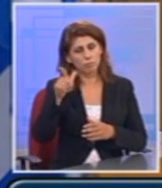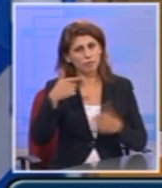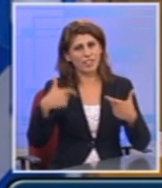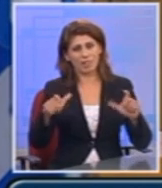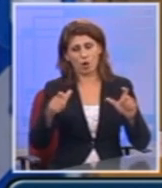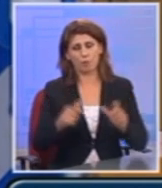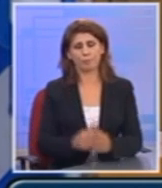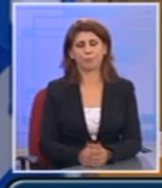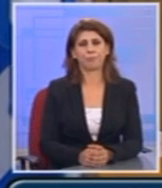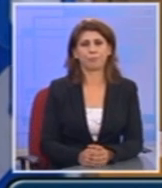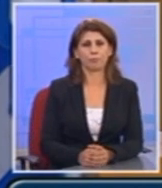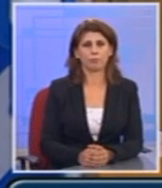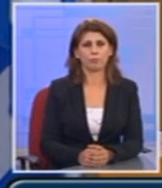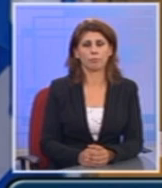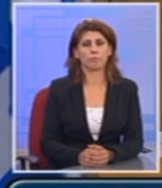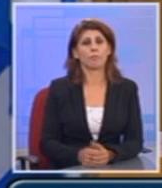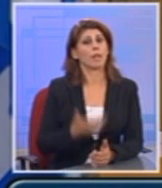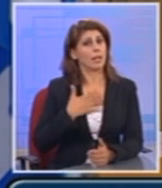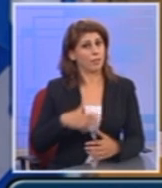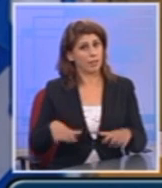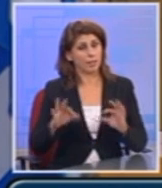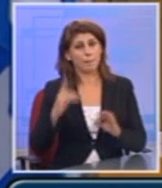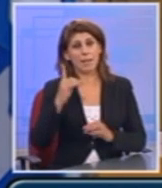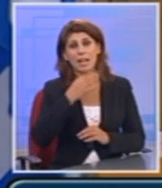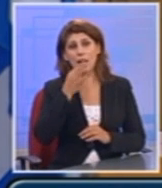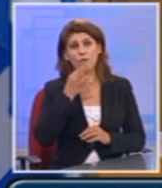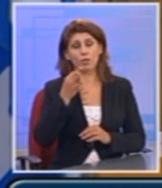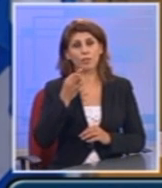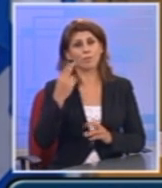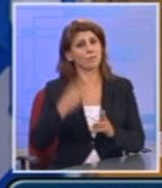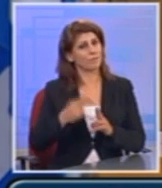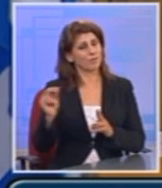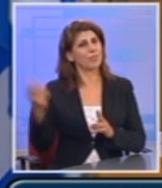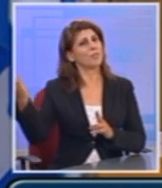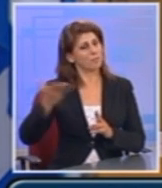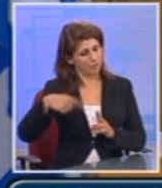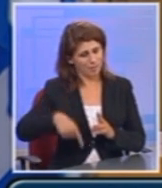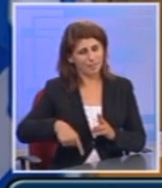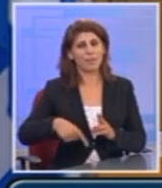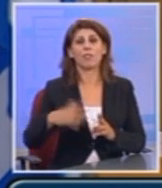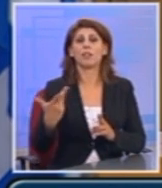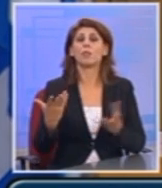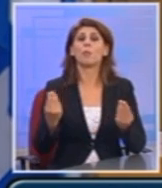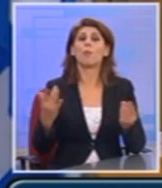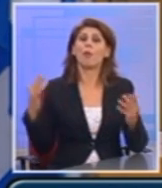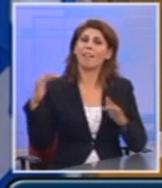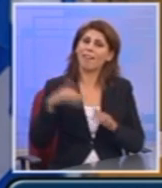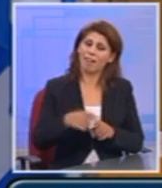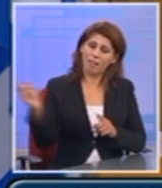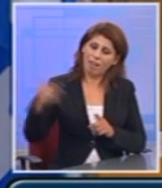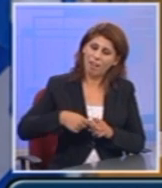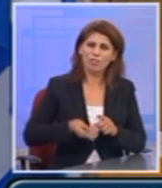μαγνητοσκόπηση αλλά θα ήθελα πρώτα να κάνω μία αναφορά στους εκλεκτούς βουλευτές που παρίστανται γιατί πολλοί έρχονται και